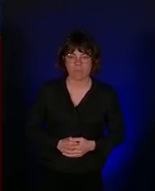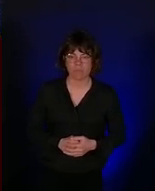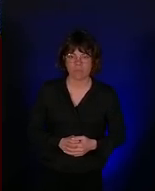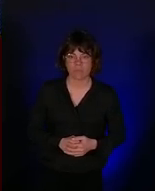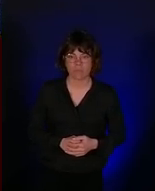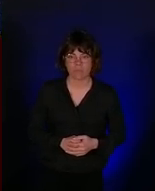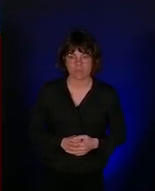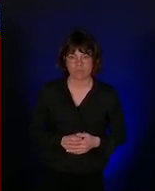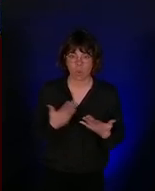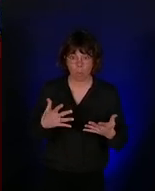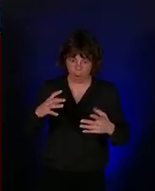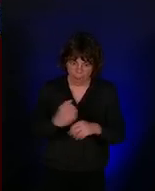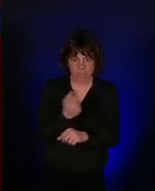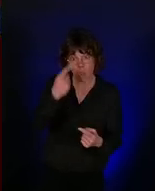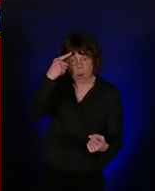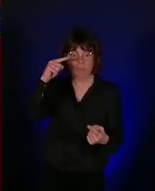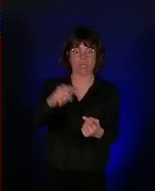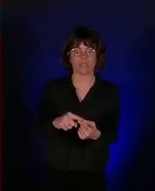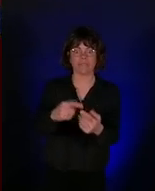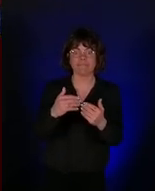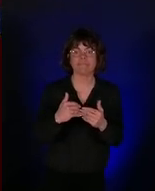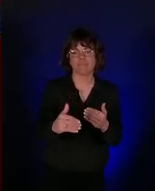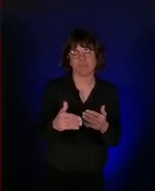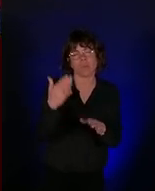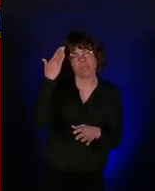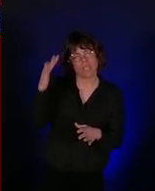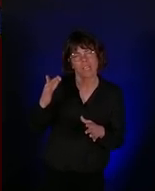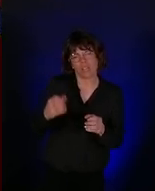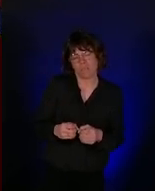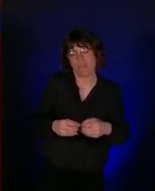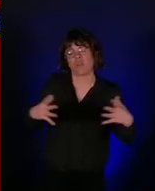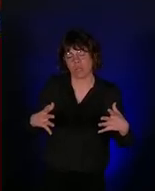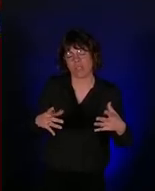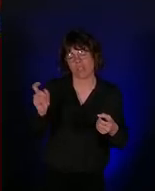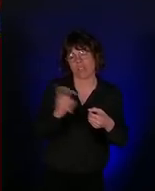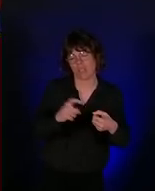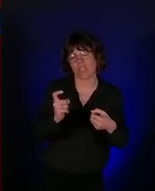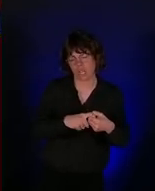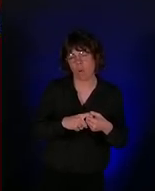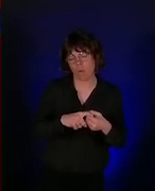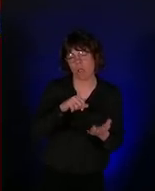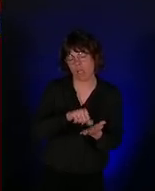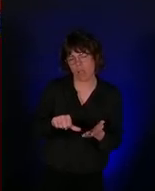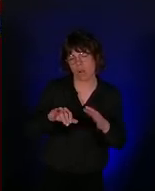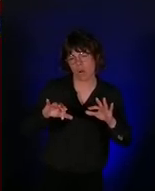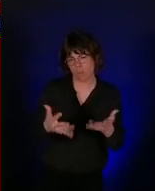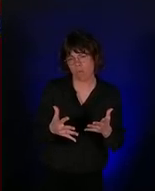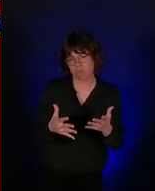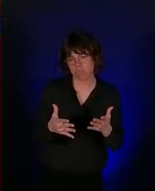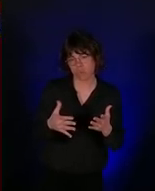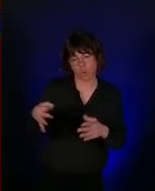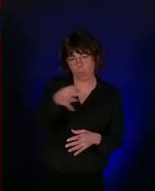Pour arriver à notre objectif, et en sachant qu'une grande majorité des syndiqués règlent leurs cotisations par